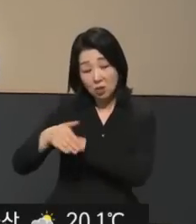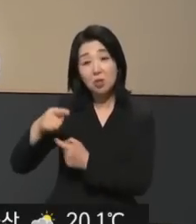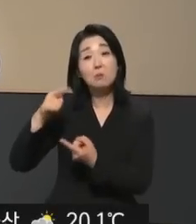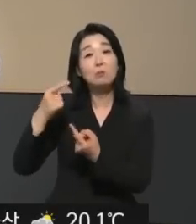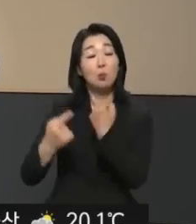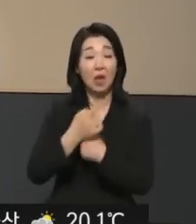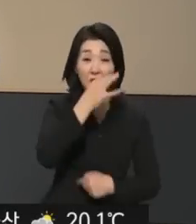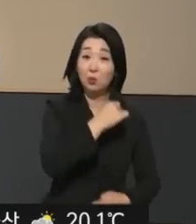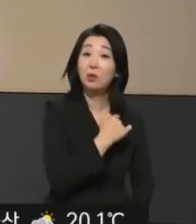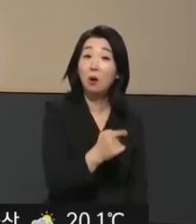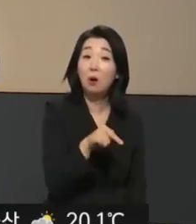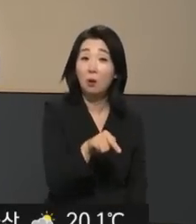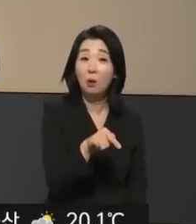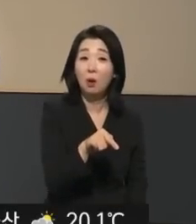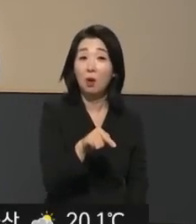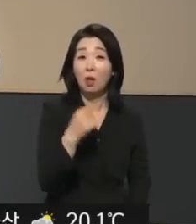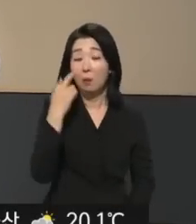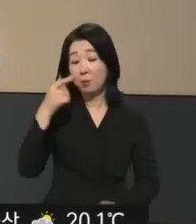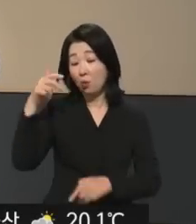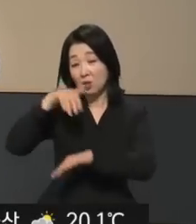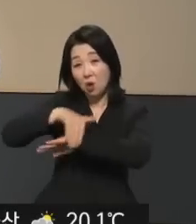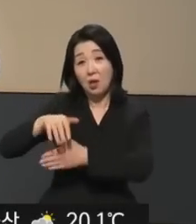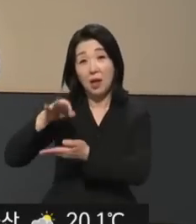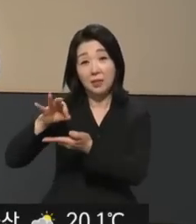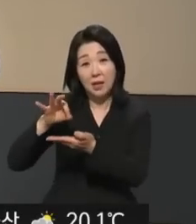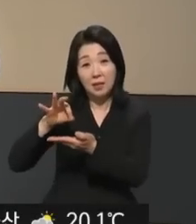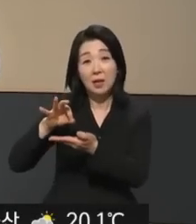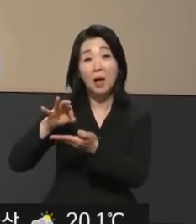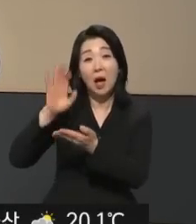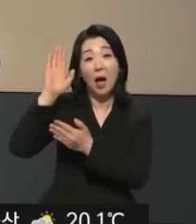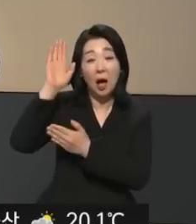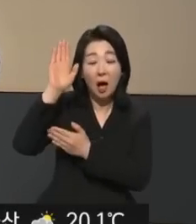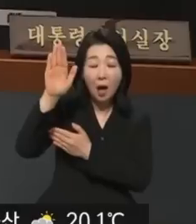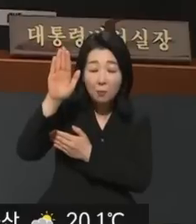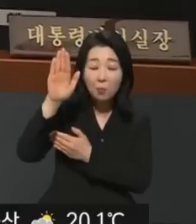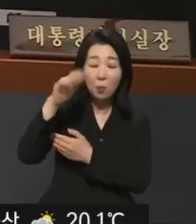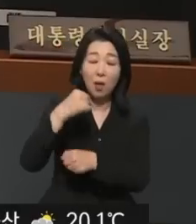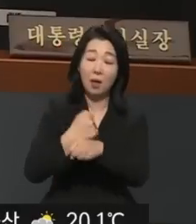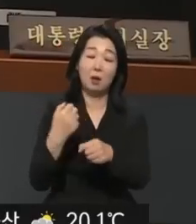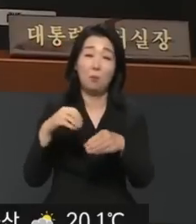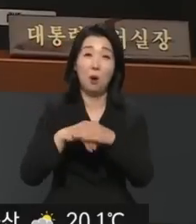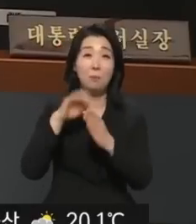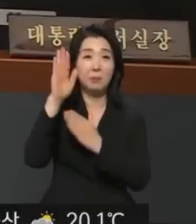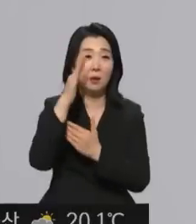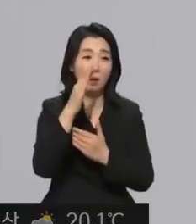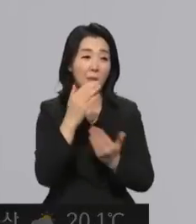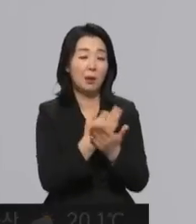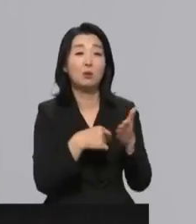미국 전략 자산의 정례적 전개까지 더해서 미래 세대를 위한 거라고도 밝혔는데요.